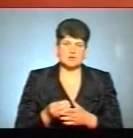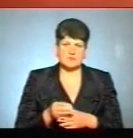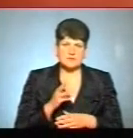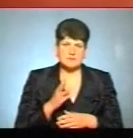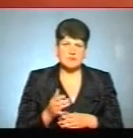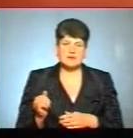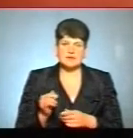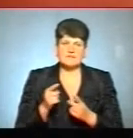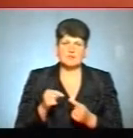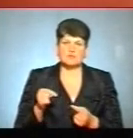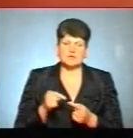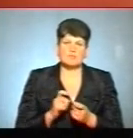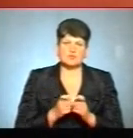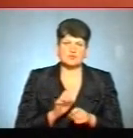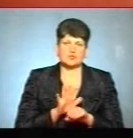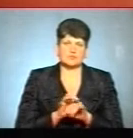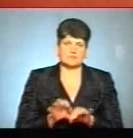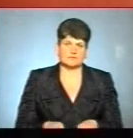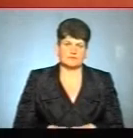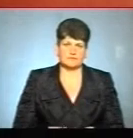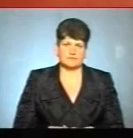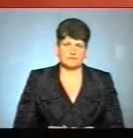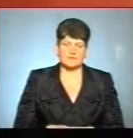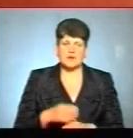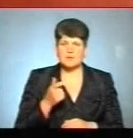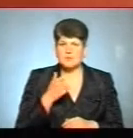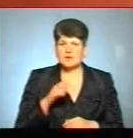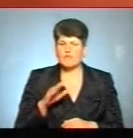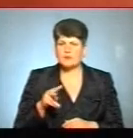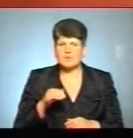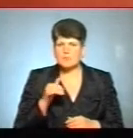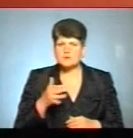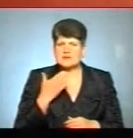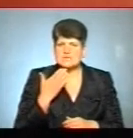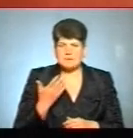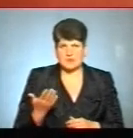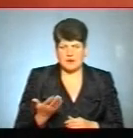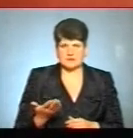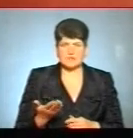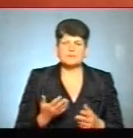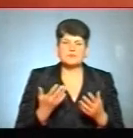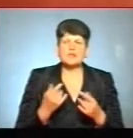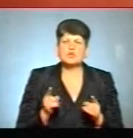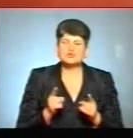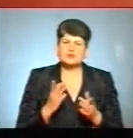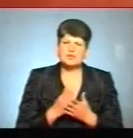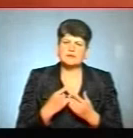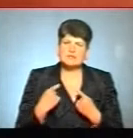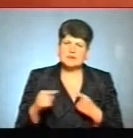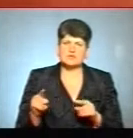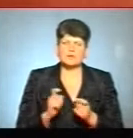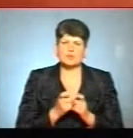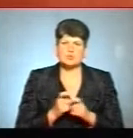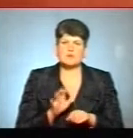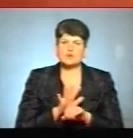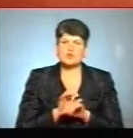і, відповідно, також на боротьбу з COVID-19. Пане Володимир, ми не можемо не запитати про те, що відмінне так від боротьби з коронавірусом, але те,